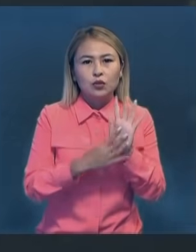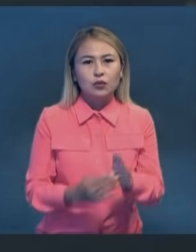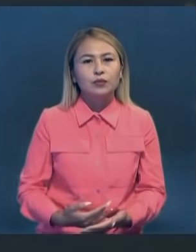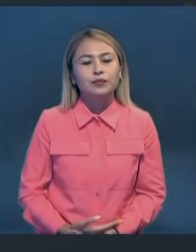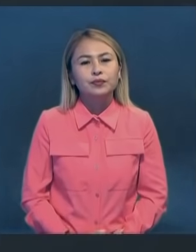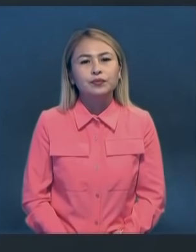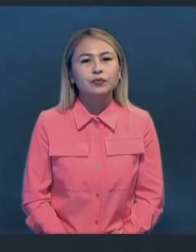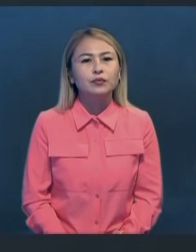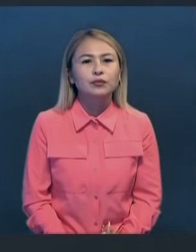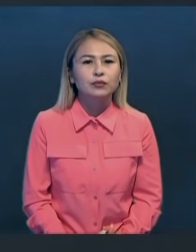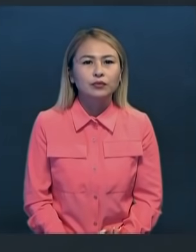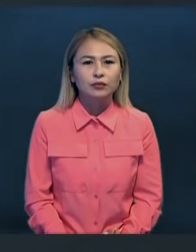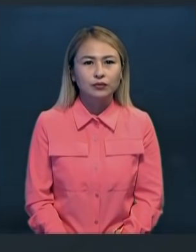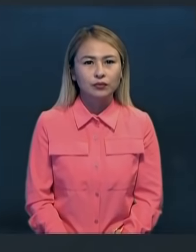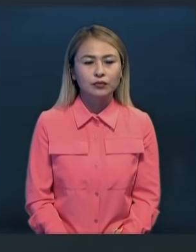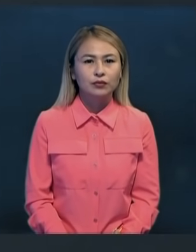708379-ға жетті.